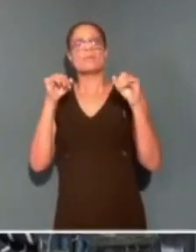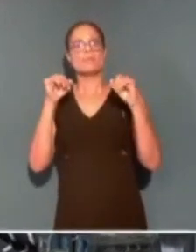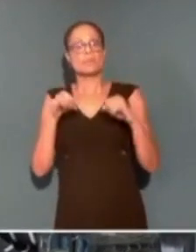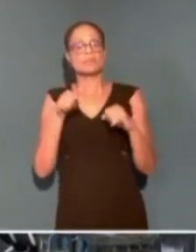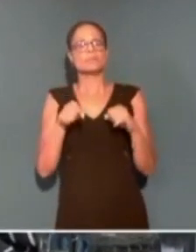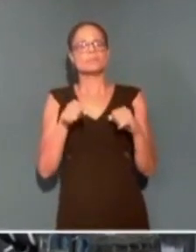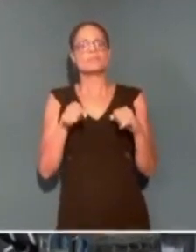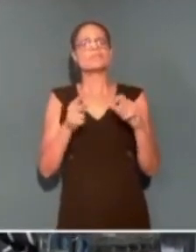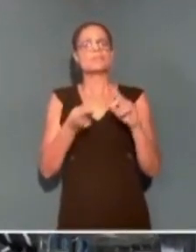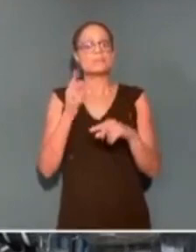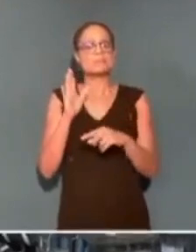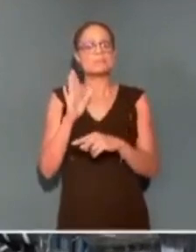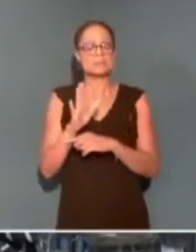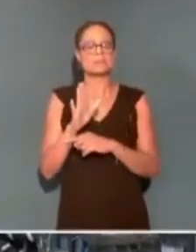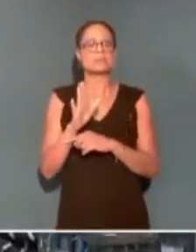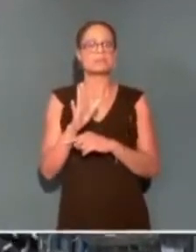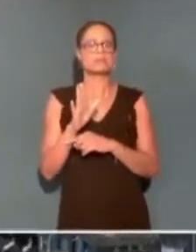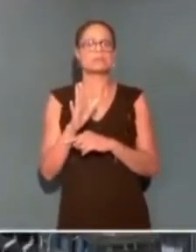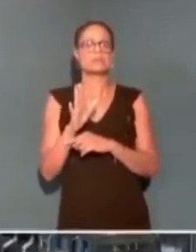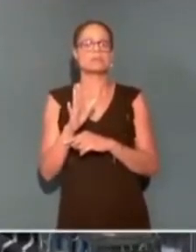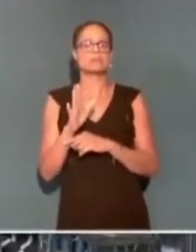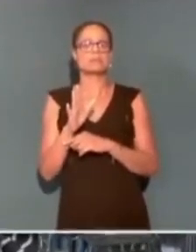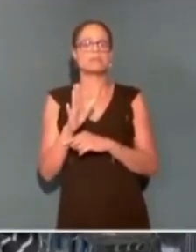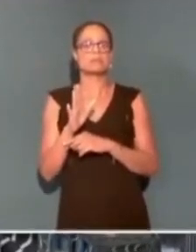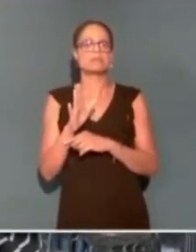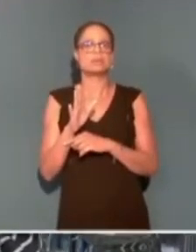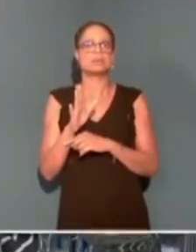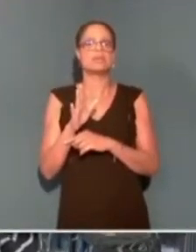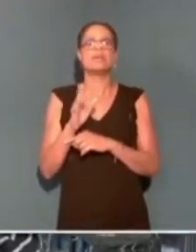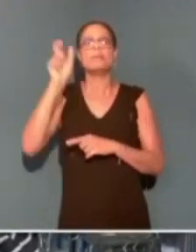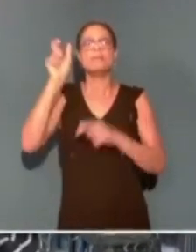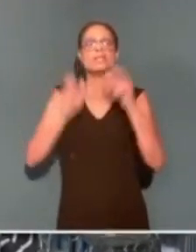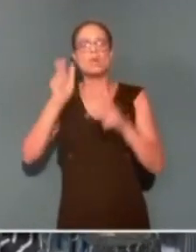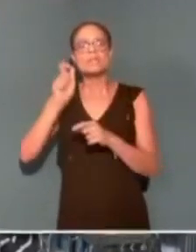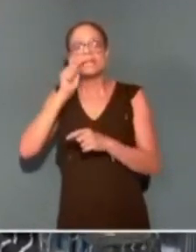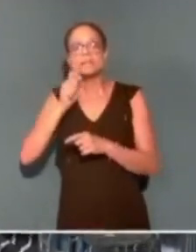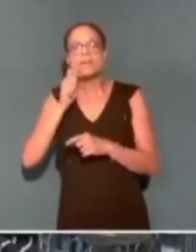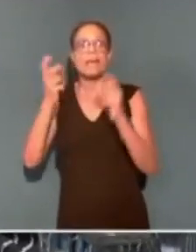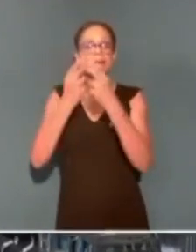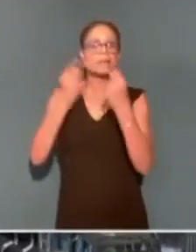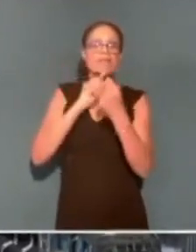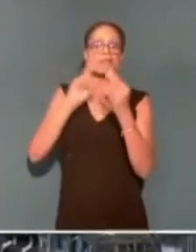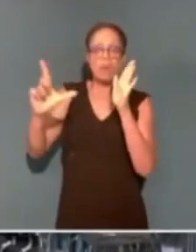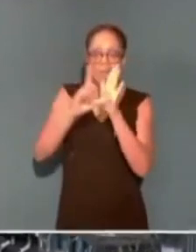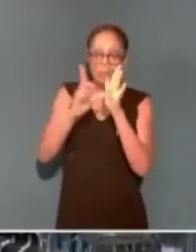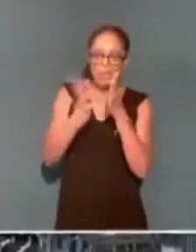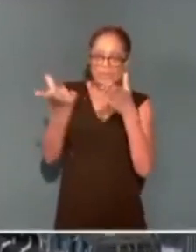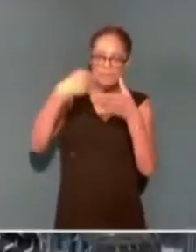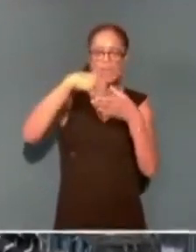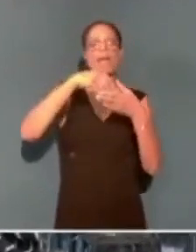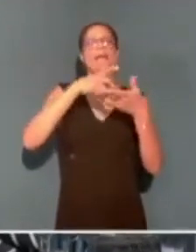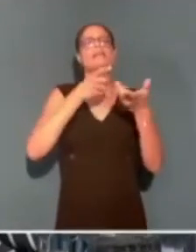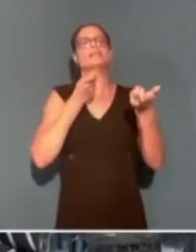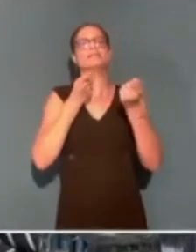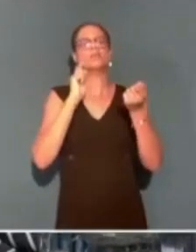d'avoir des spécificités. Et les spécialistes nous ont expliqué, ça sûrement, il faut une loi organique pour chacun des